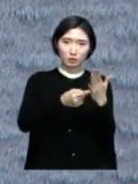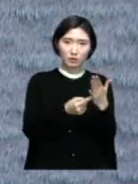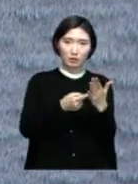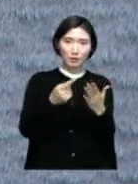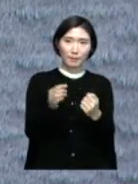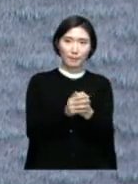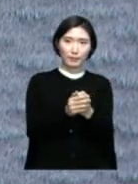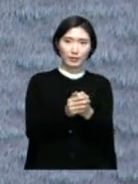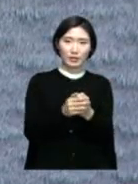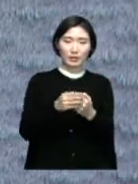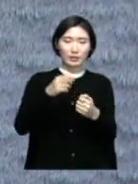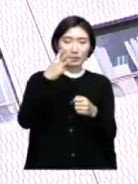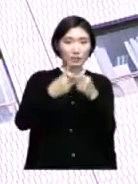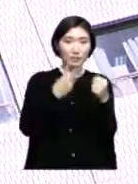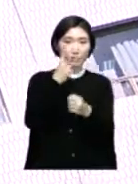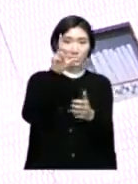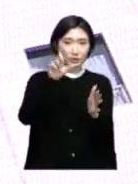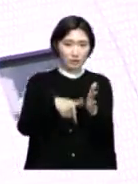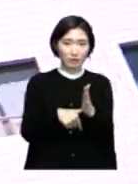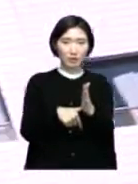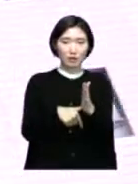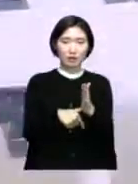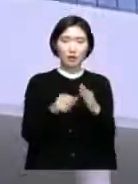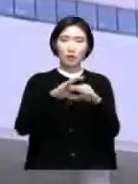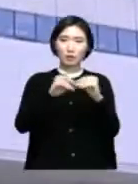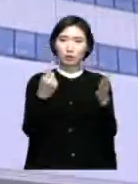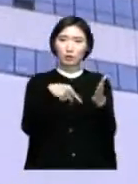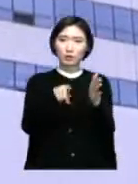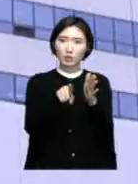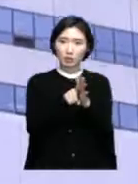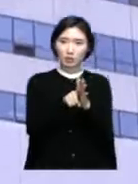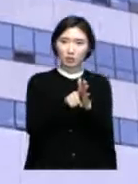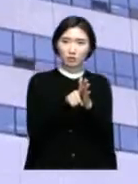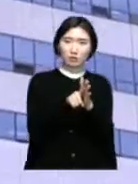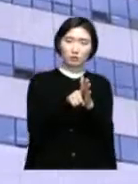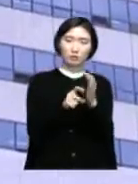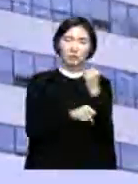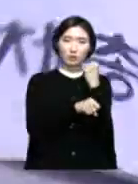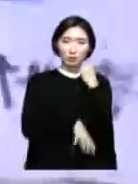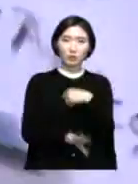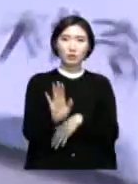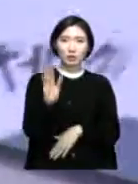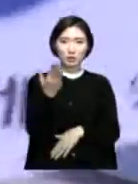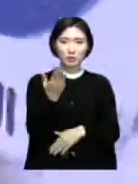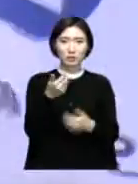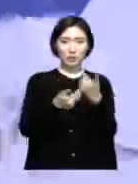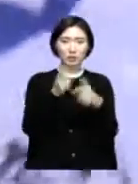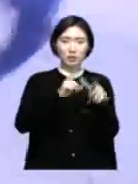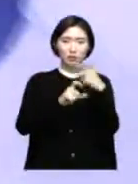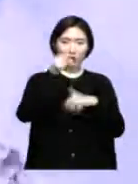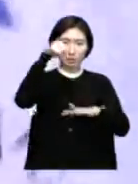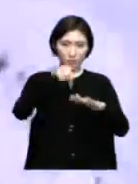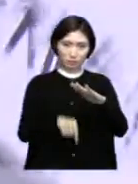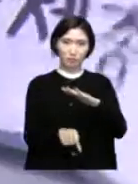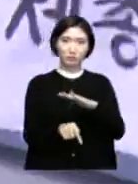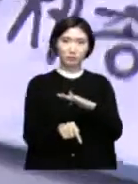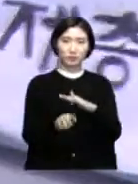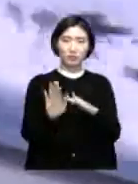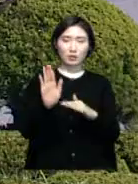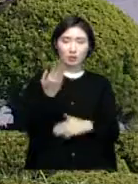3년이라는 시간이 해결을 위한 발판이 될지 갈등의 골을 더 깊게 할지 관심이 모아지고